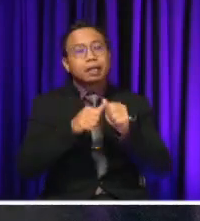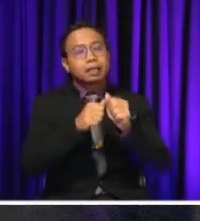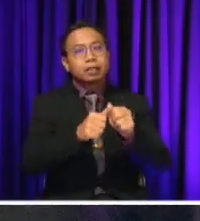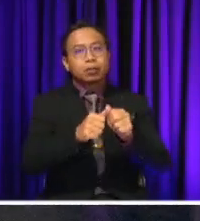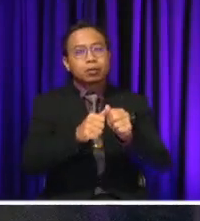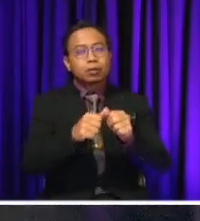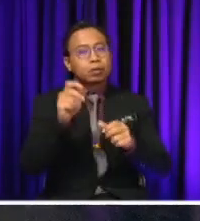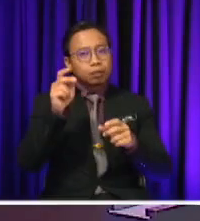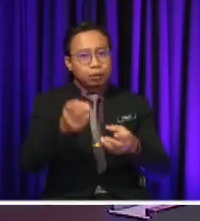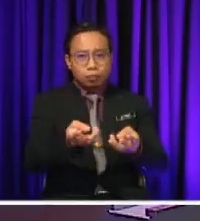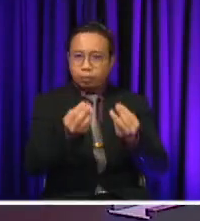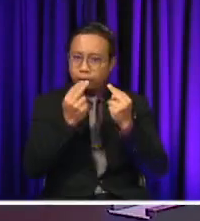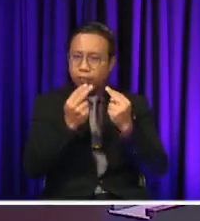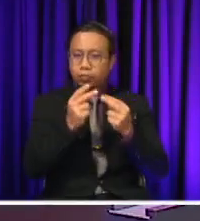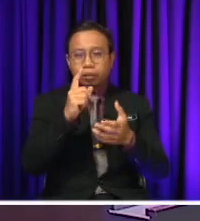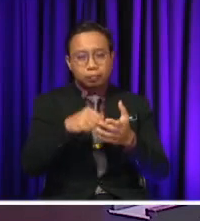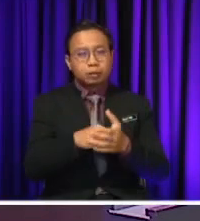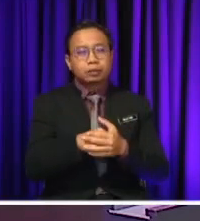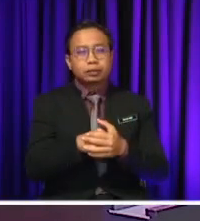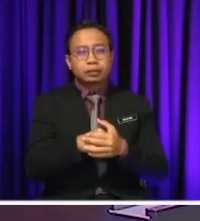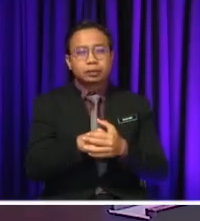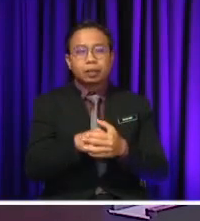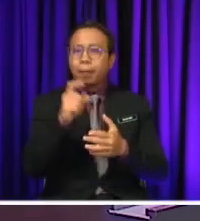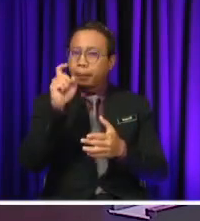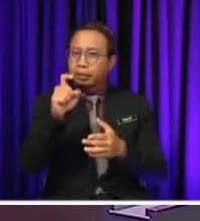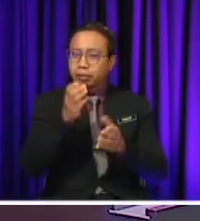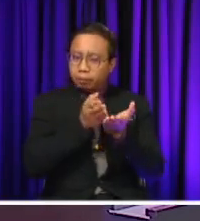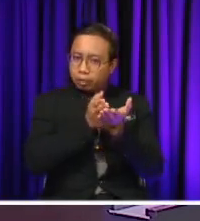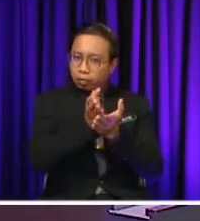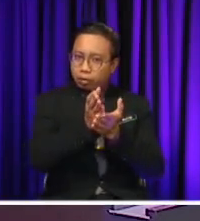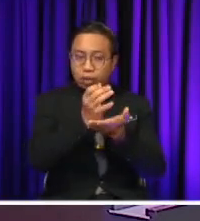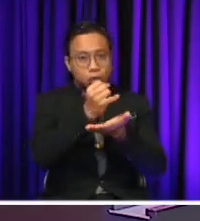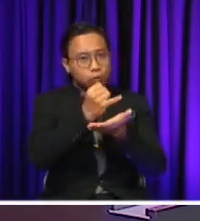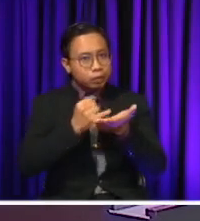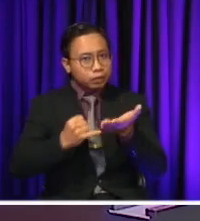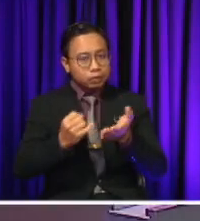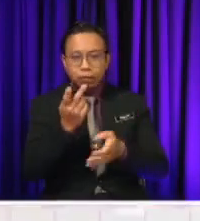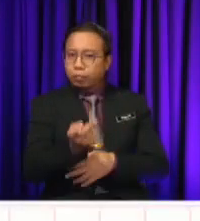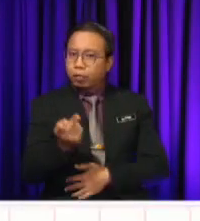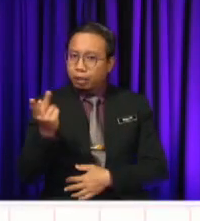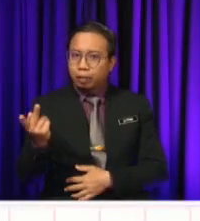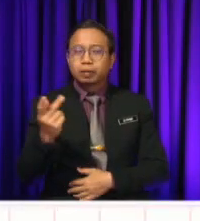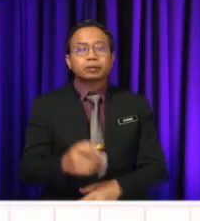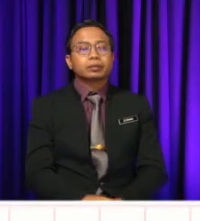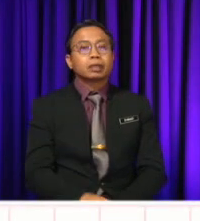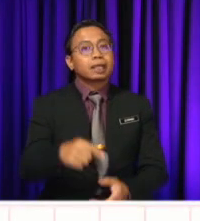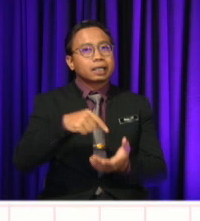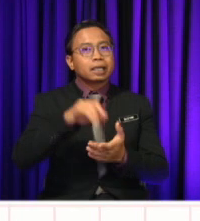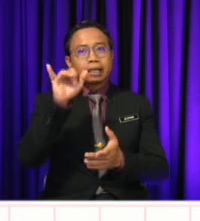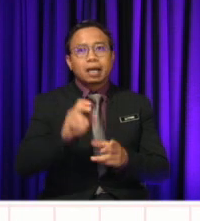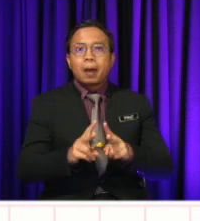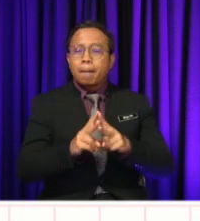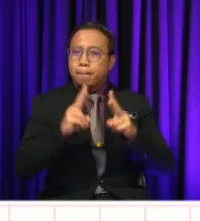keperluan bahan kita akan kenal pasti melalui lukisan produk ini yang paling penting